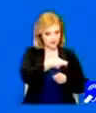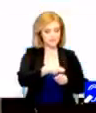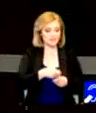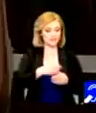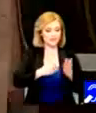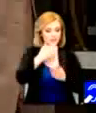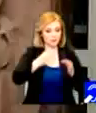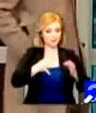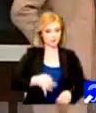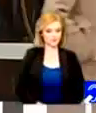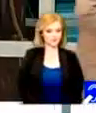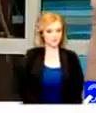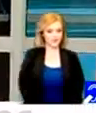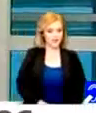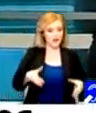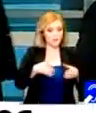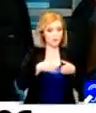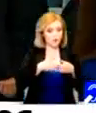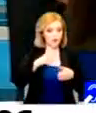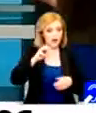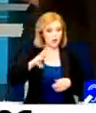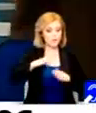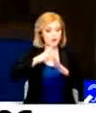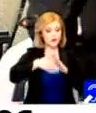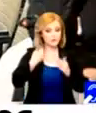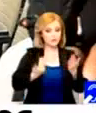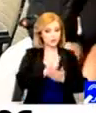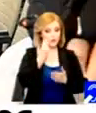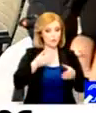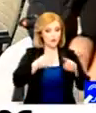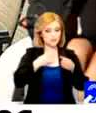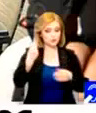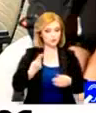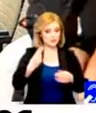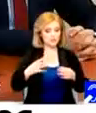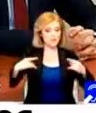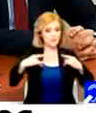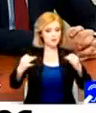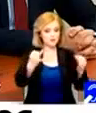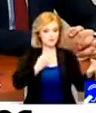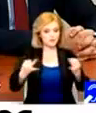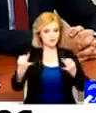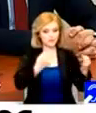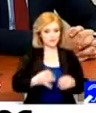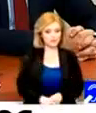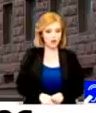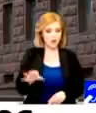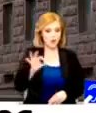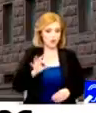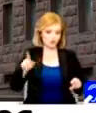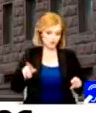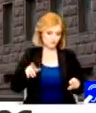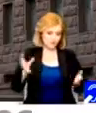Constituțională. Blocul politic acum cheamă din nou Partidul Socialiștilor la masa tratativelor în vederea identificării